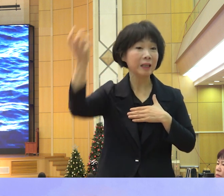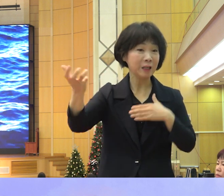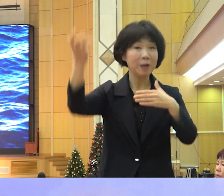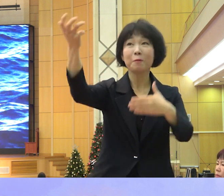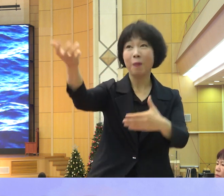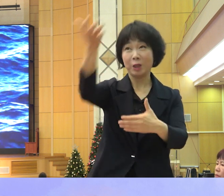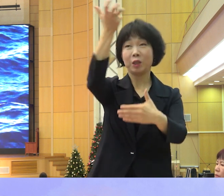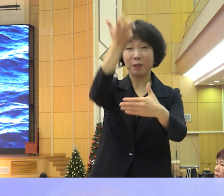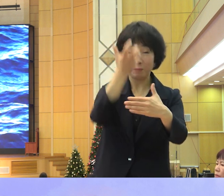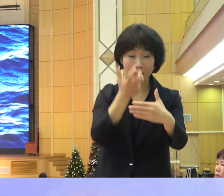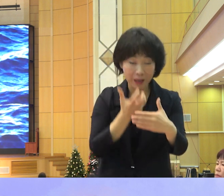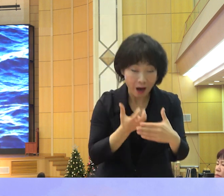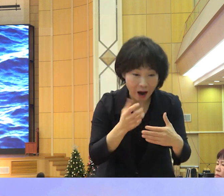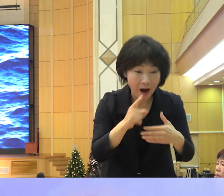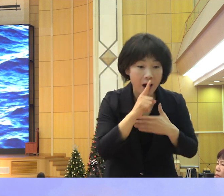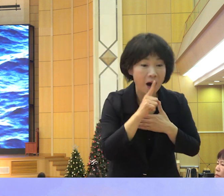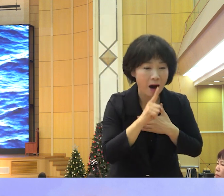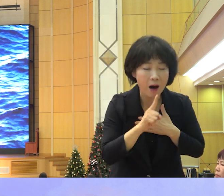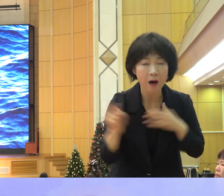성령이